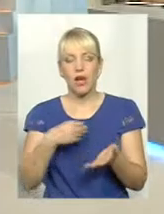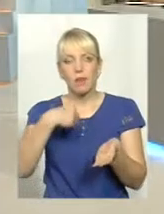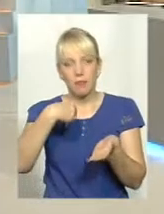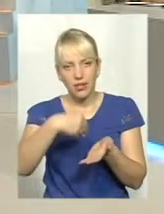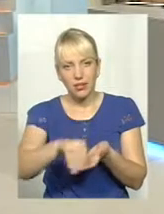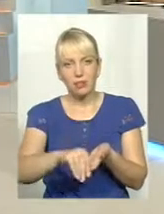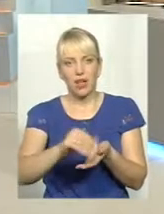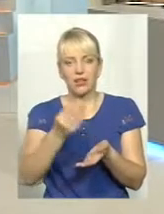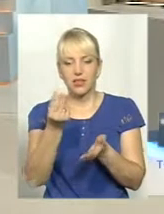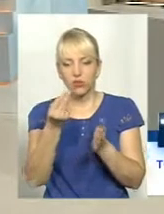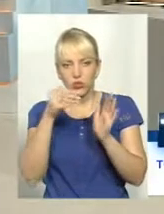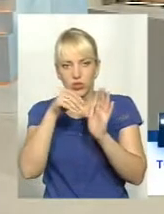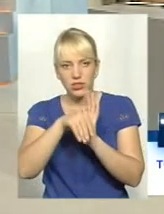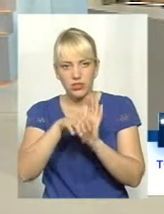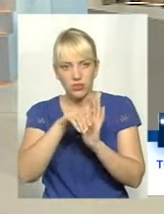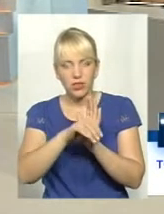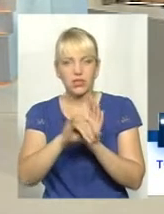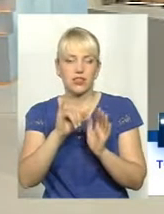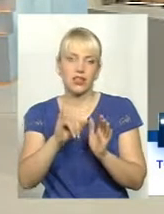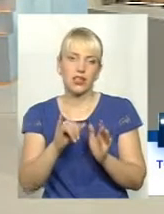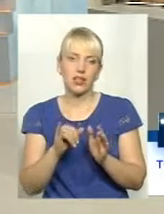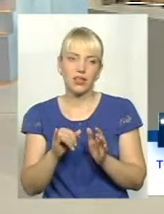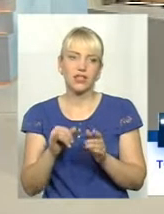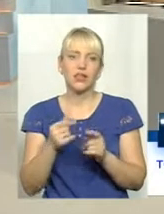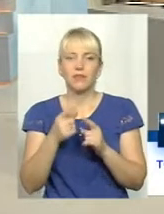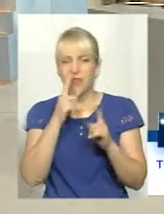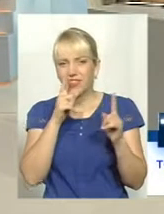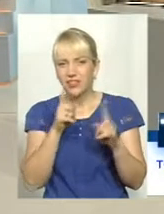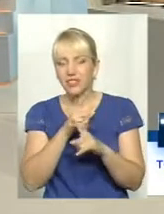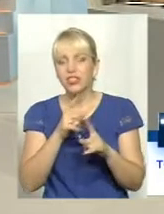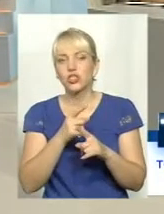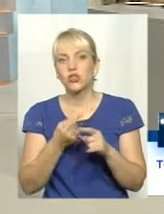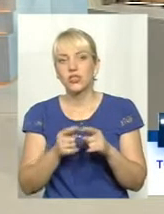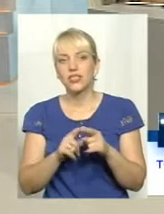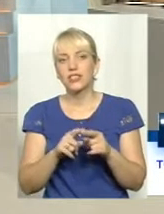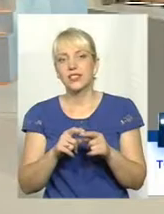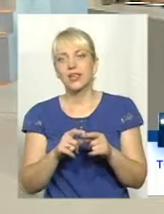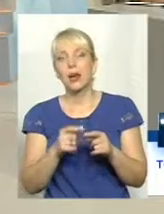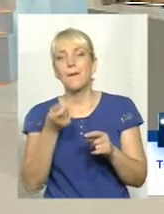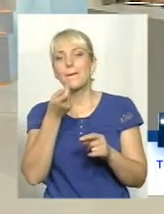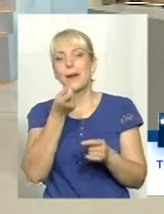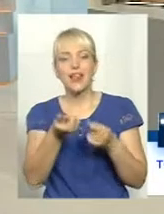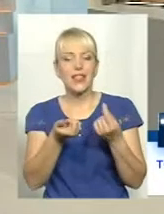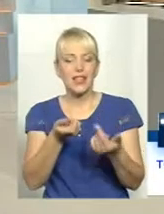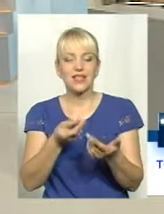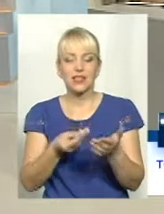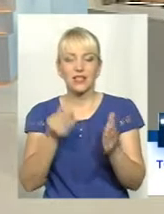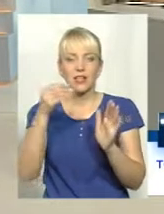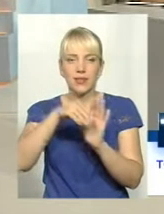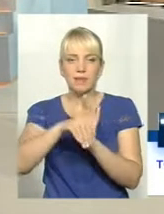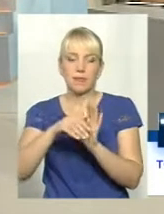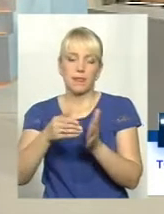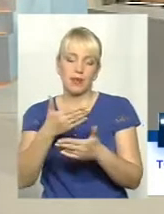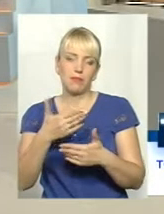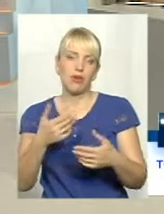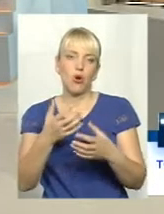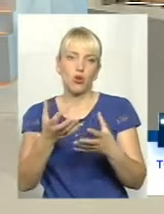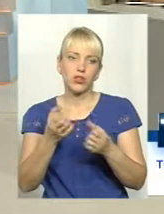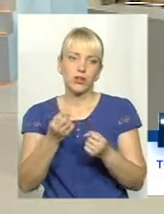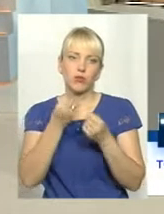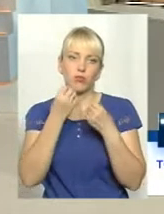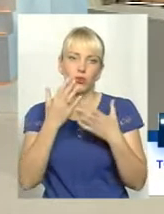себе реалізувати. Без участі кожного у цьому, це невелика участь, тут не треба багато зусиль, але треба